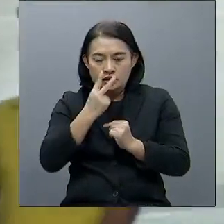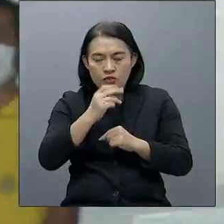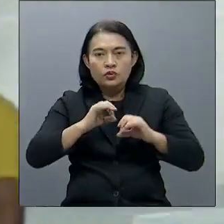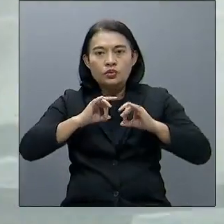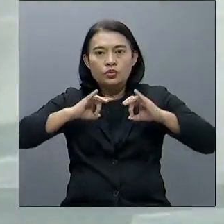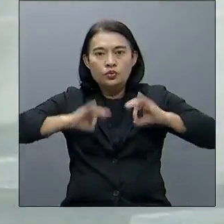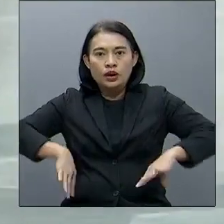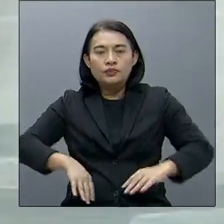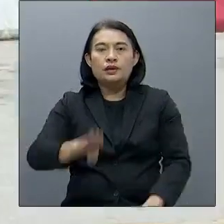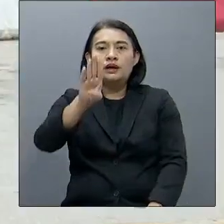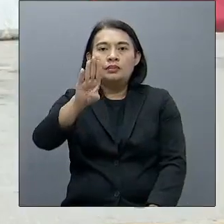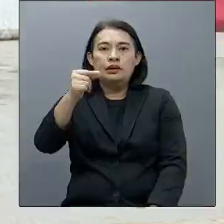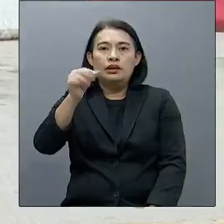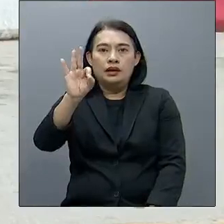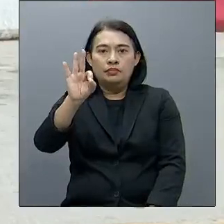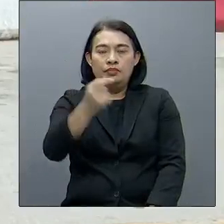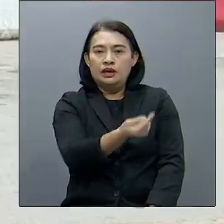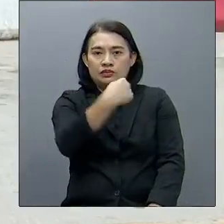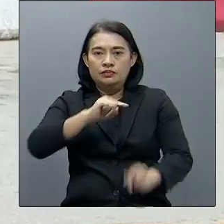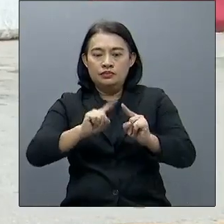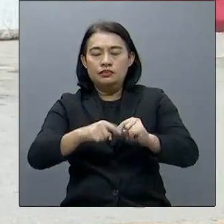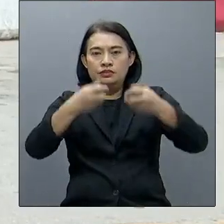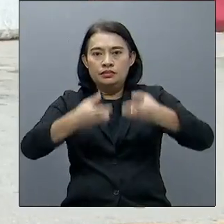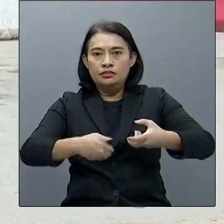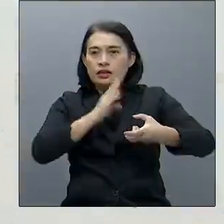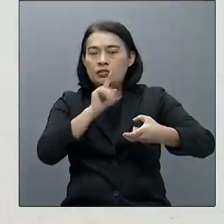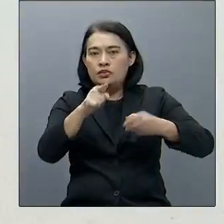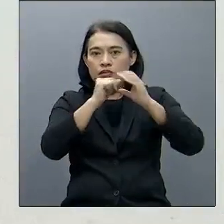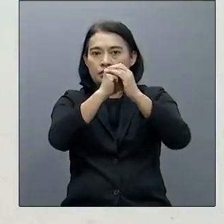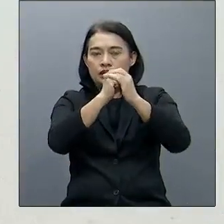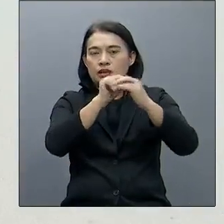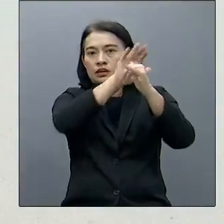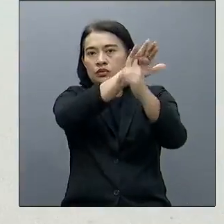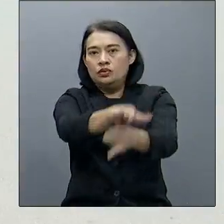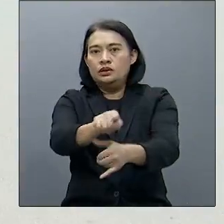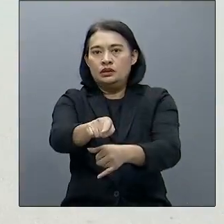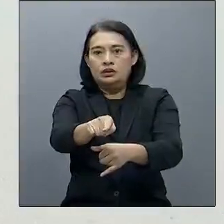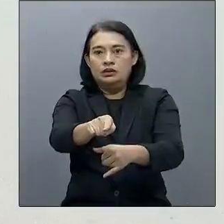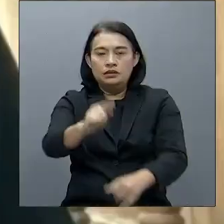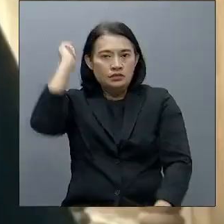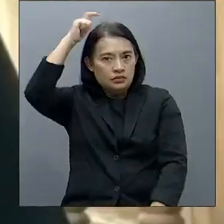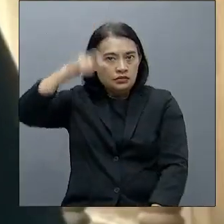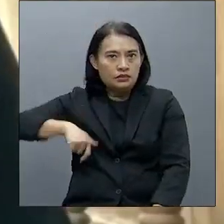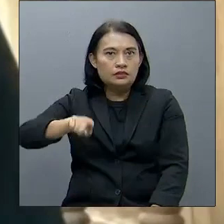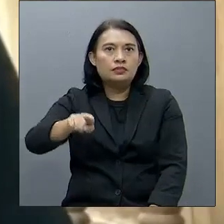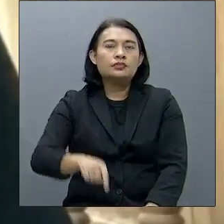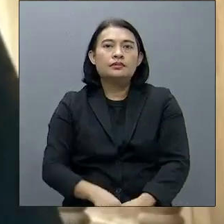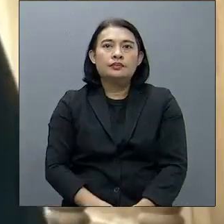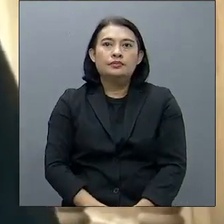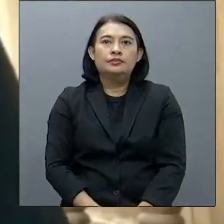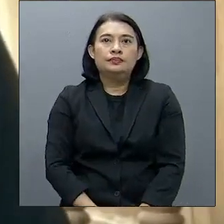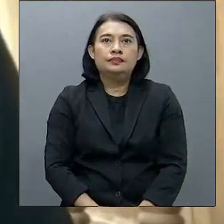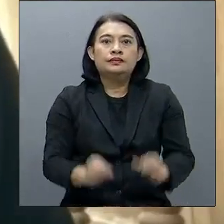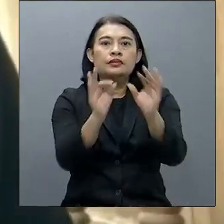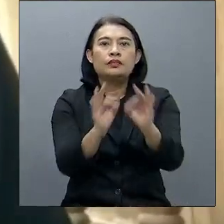bgfจะตอบโต้อย่างรุนแรงหากรัฐบาลจีนเพิ่มแรงกดดันไปยังเมนมาค่ะคือสิ่งที่สำคัญ